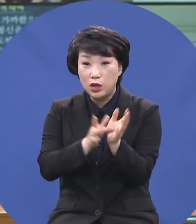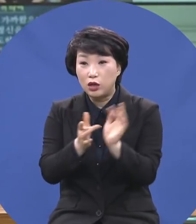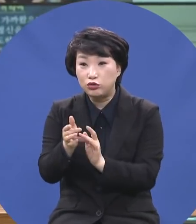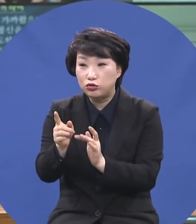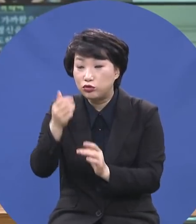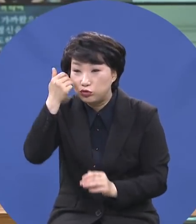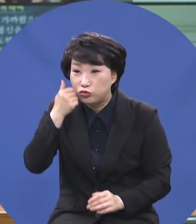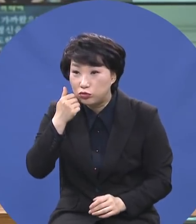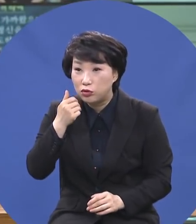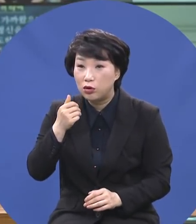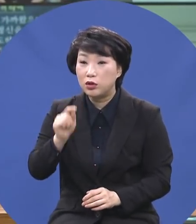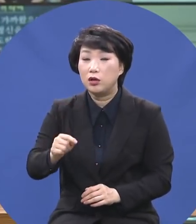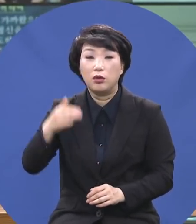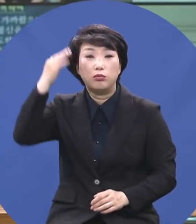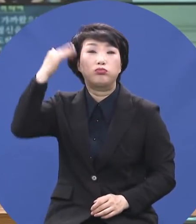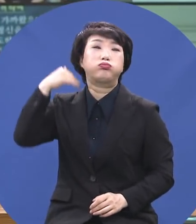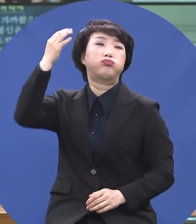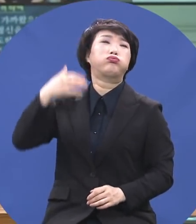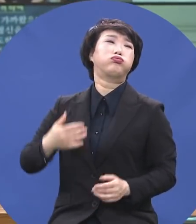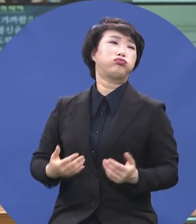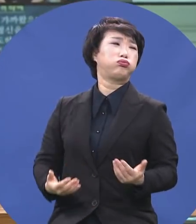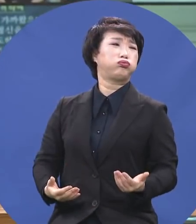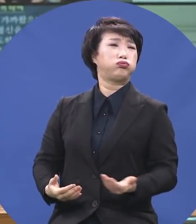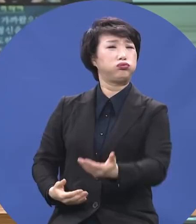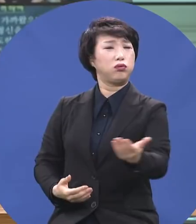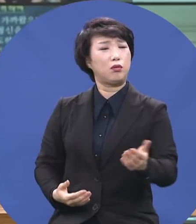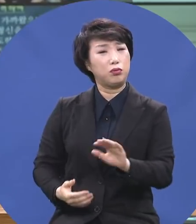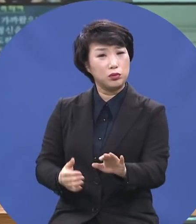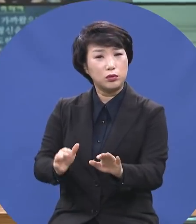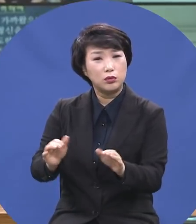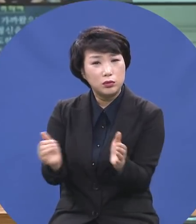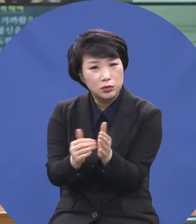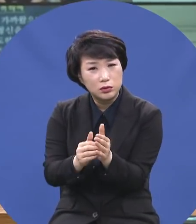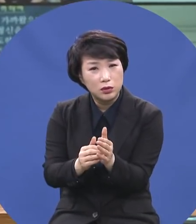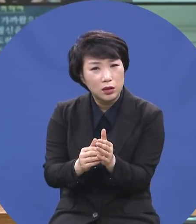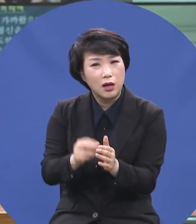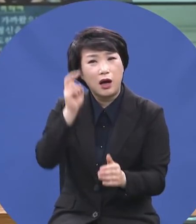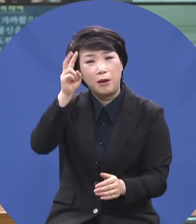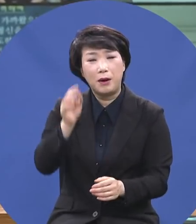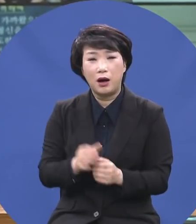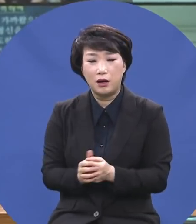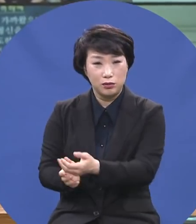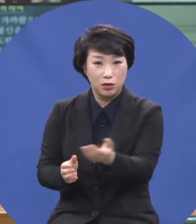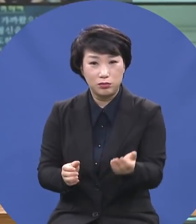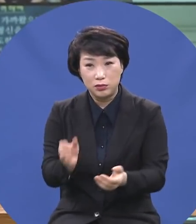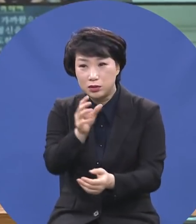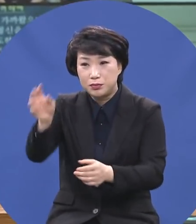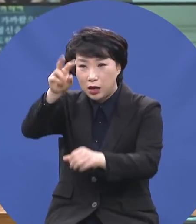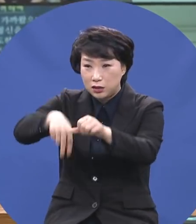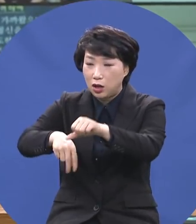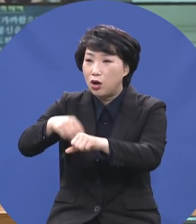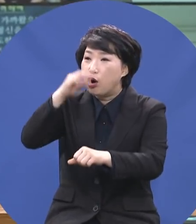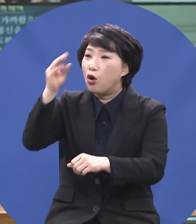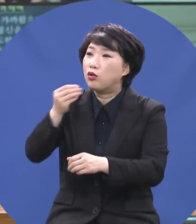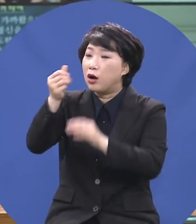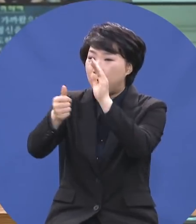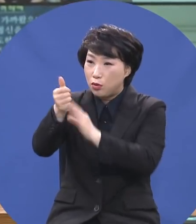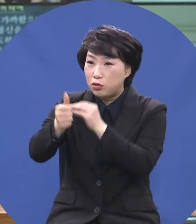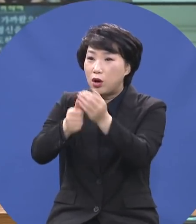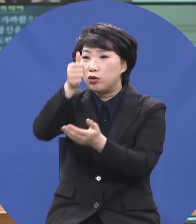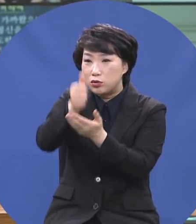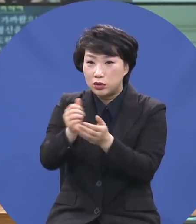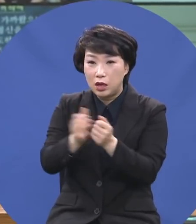예수라는 사람의 소식도 모르고 그걸로 아마 십자가에 달려서 신성모독죄로